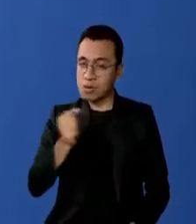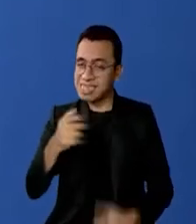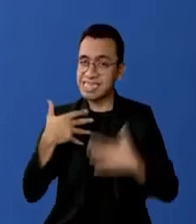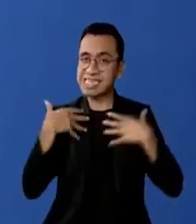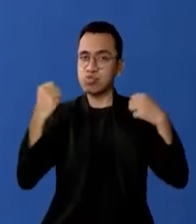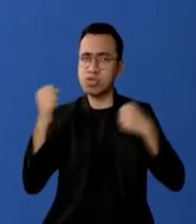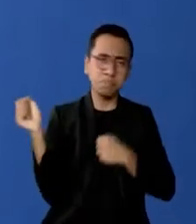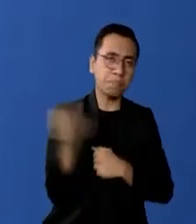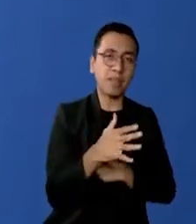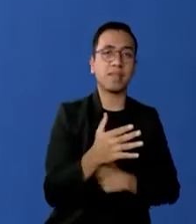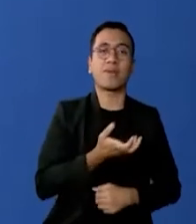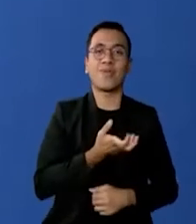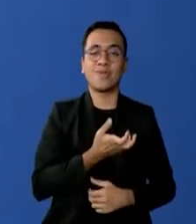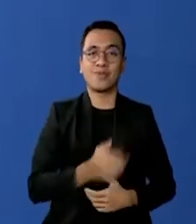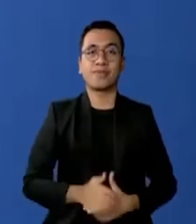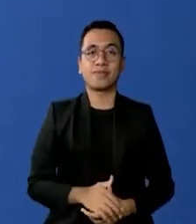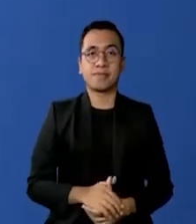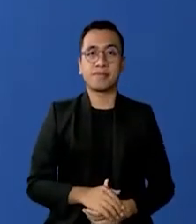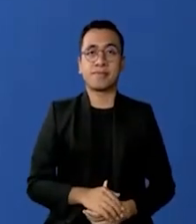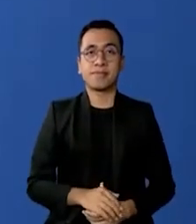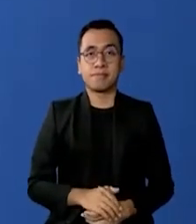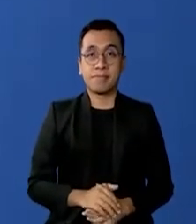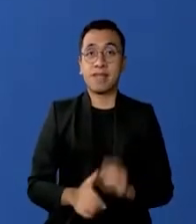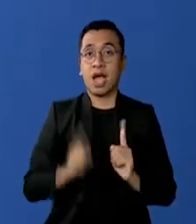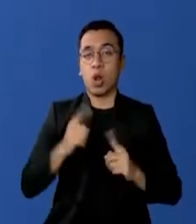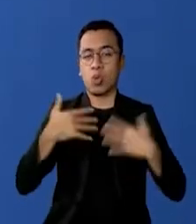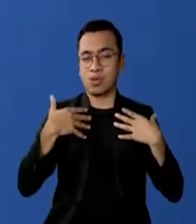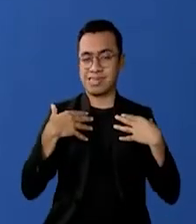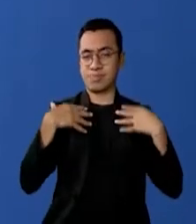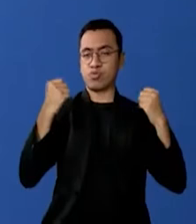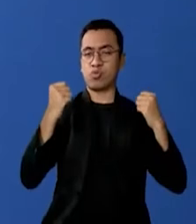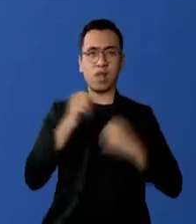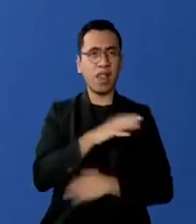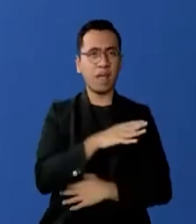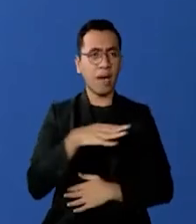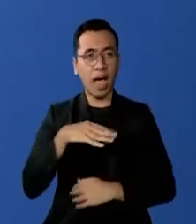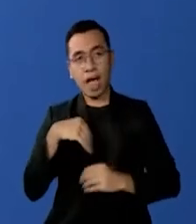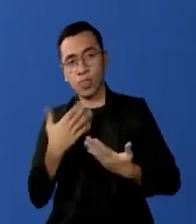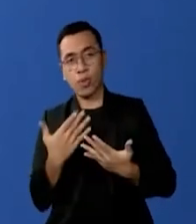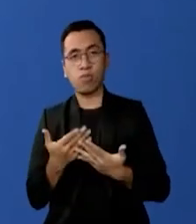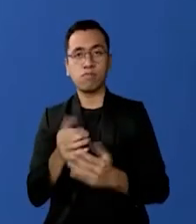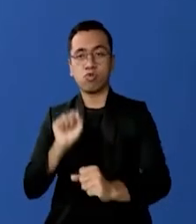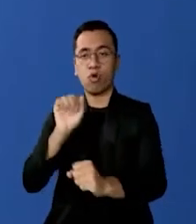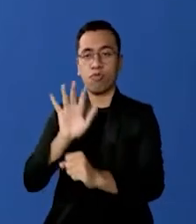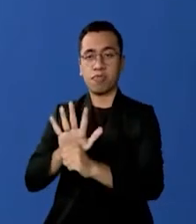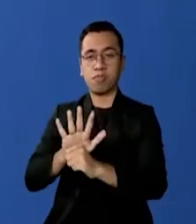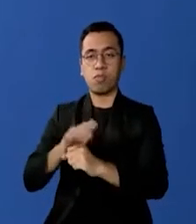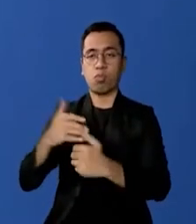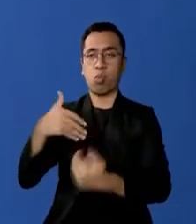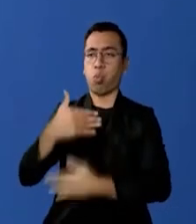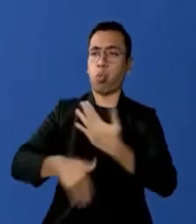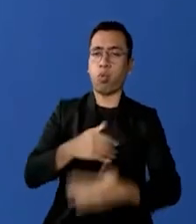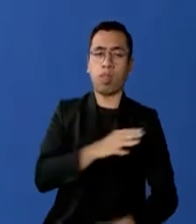tersembunyi tepat begitu sembuhnya enggak cepat atau ternyata pandemi nya lama kemudia frustasi